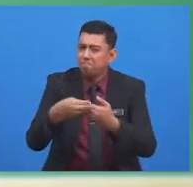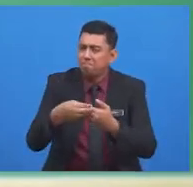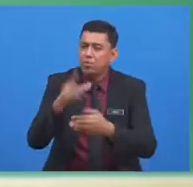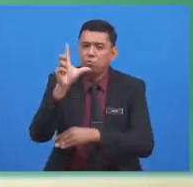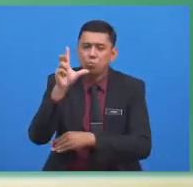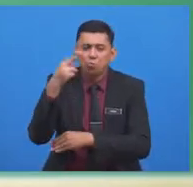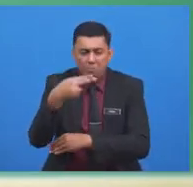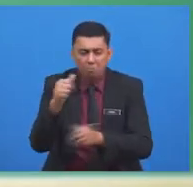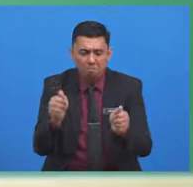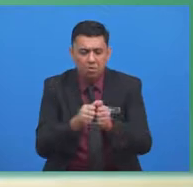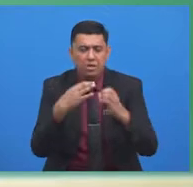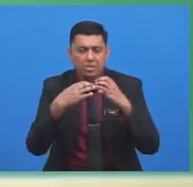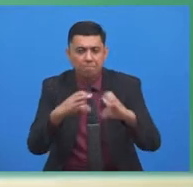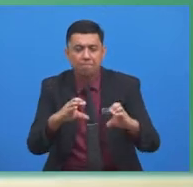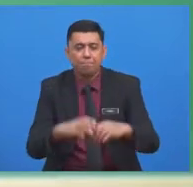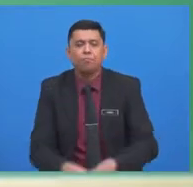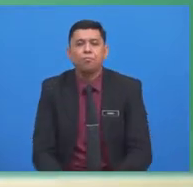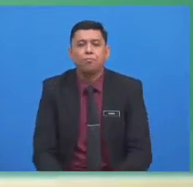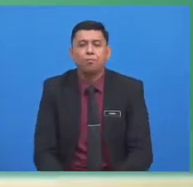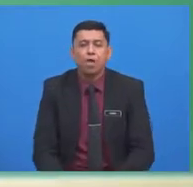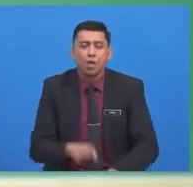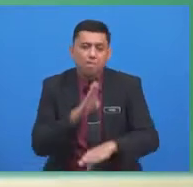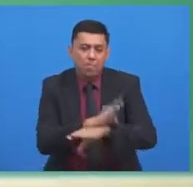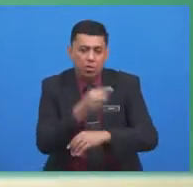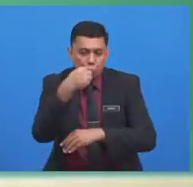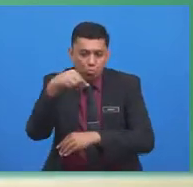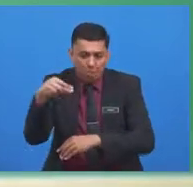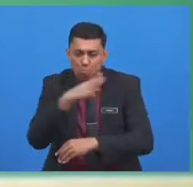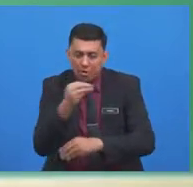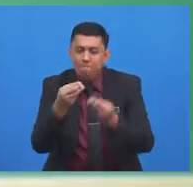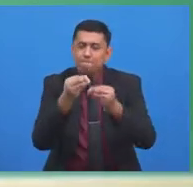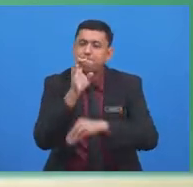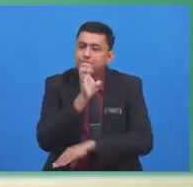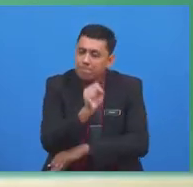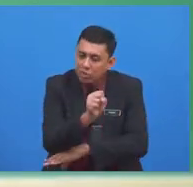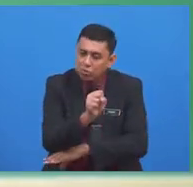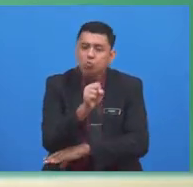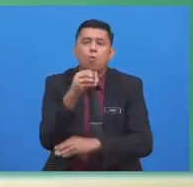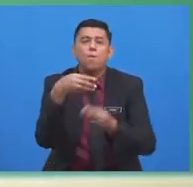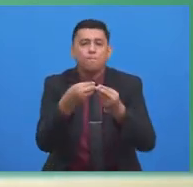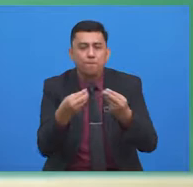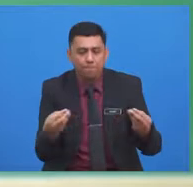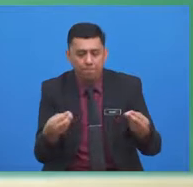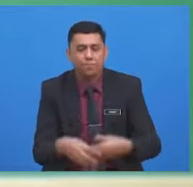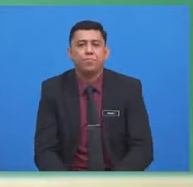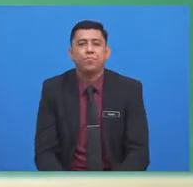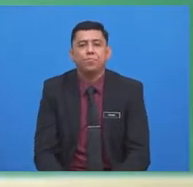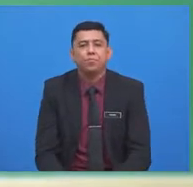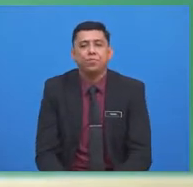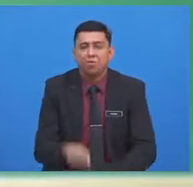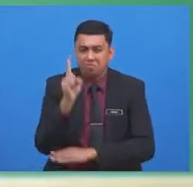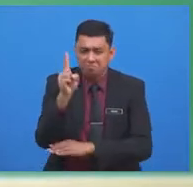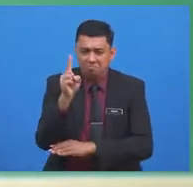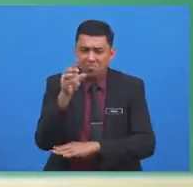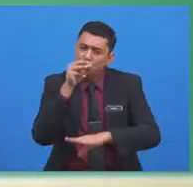cepat. Contohnya, batu kapur dan batu pasir. Untuk menguraikan batuan menjadi rigolit, satu